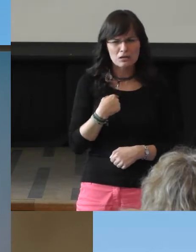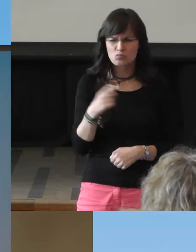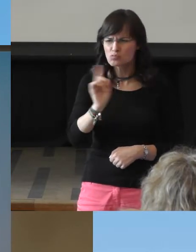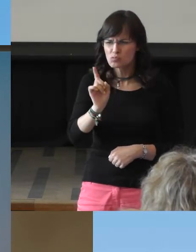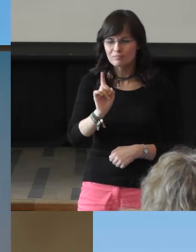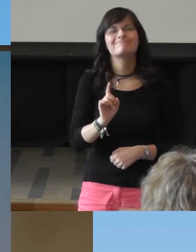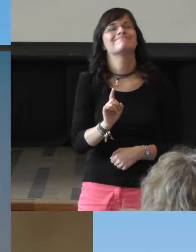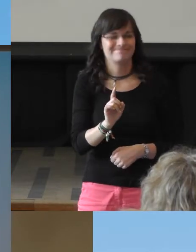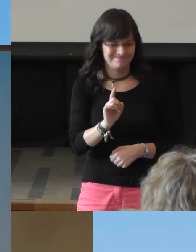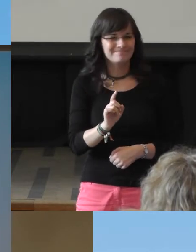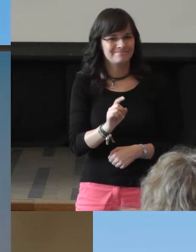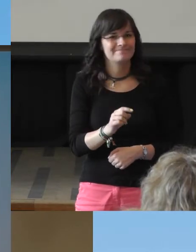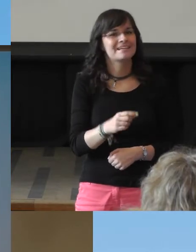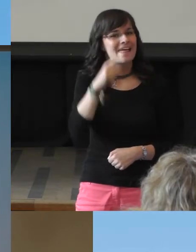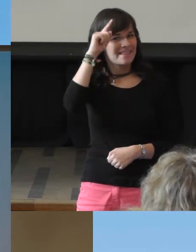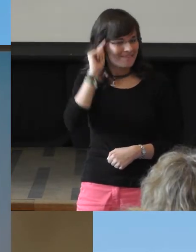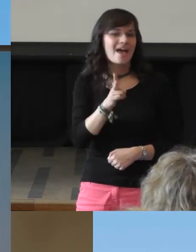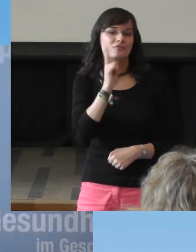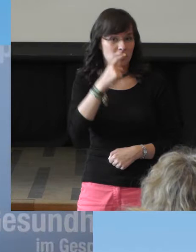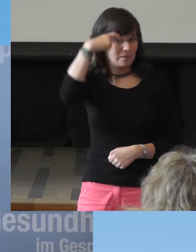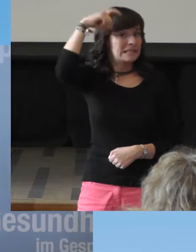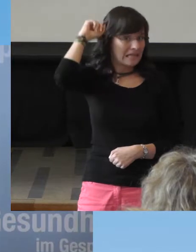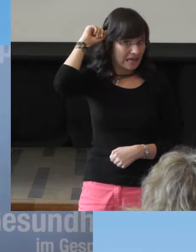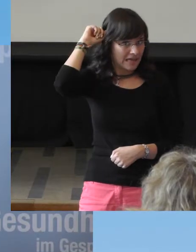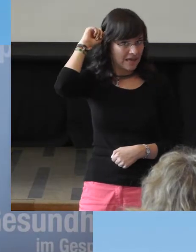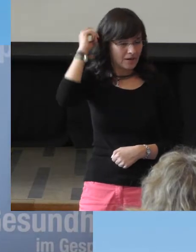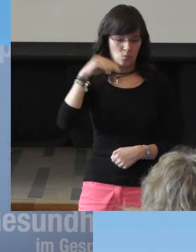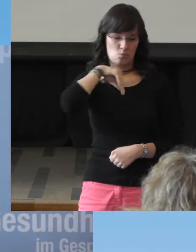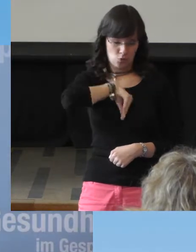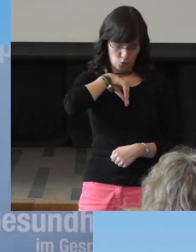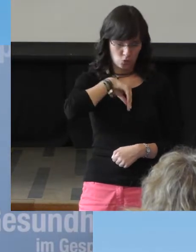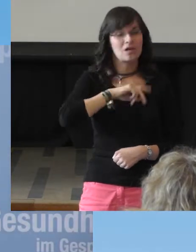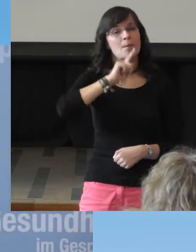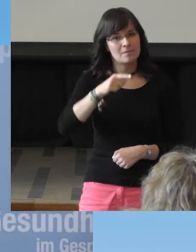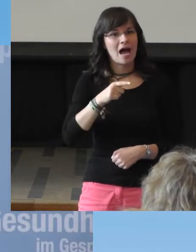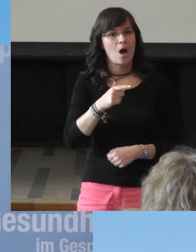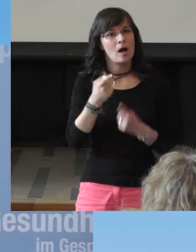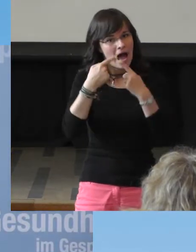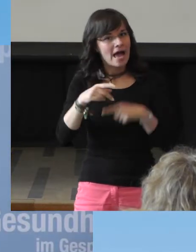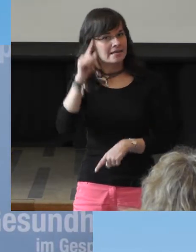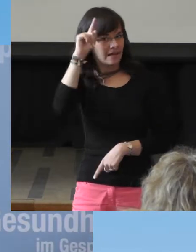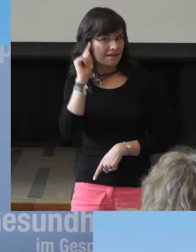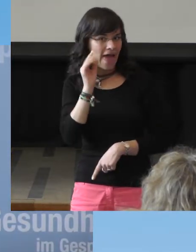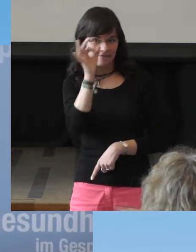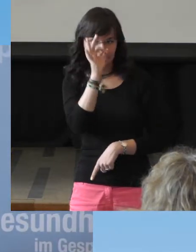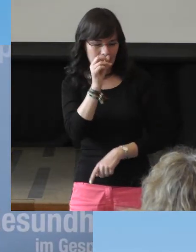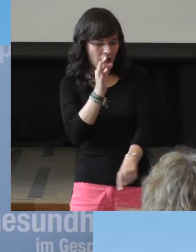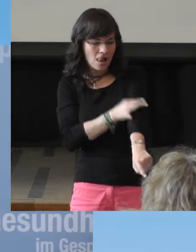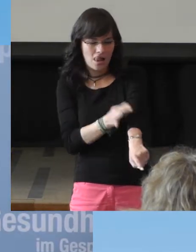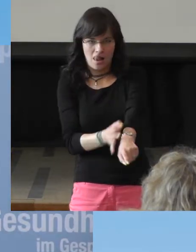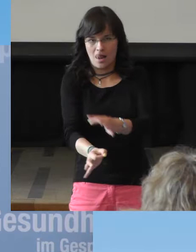auch im Gehirn, mit der hat es die Neurologie ja auch zu tun, aber hier haben wir es mit den sogenannten peripheren Nerven zu tun und da werden wir ja gleich noch